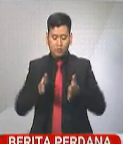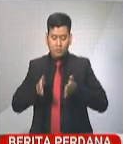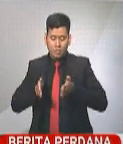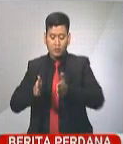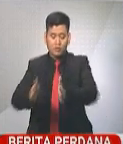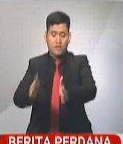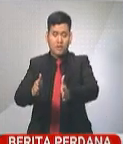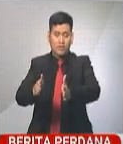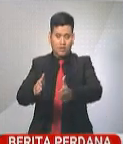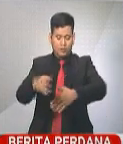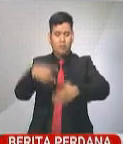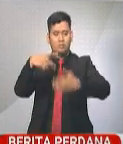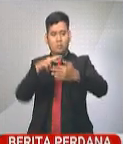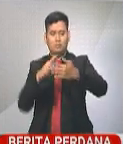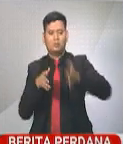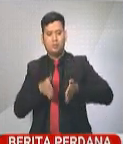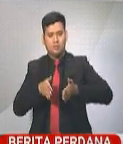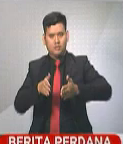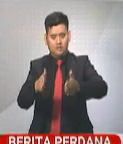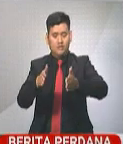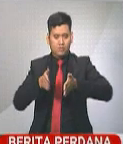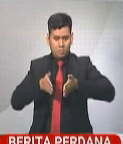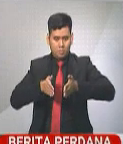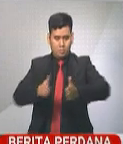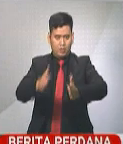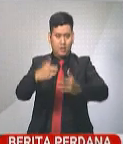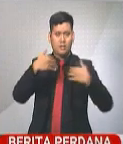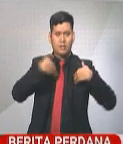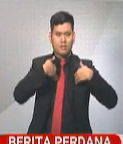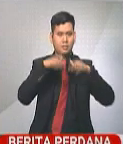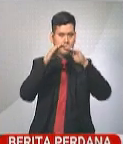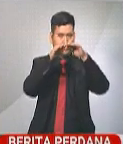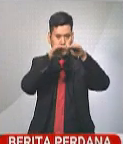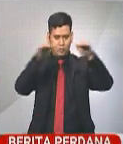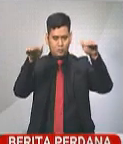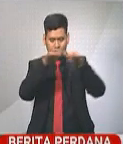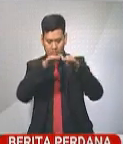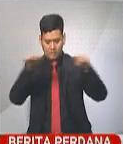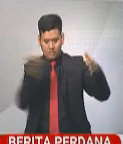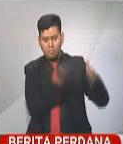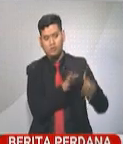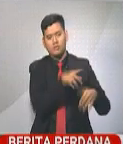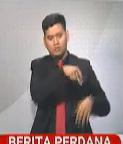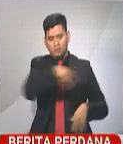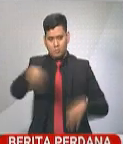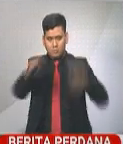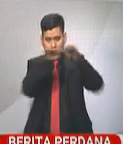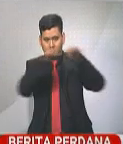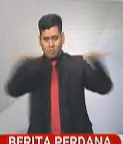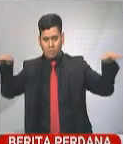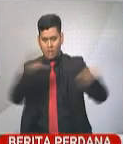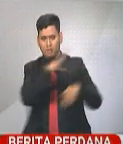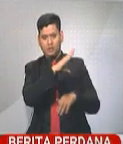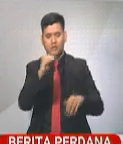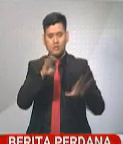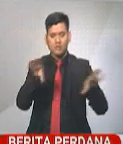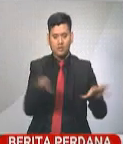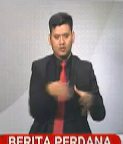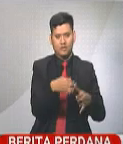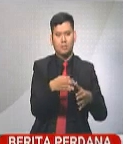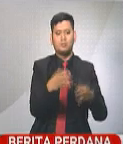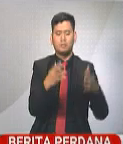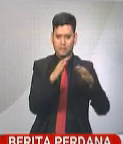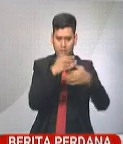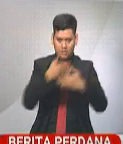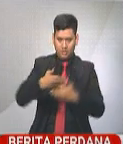kaki berbumbung di Tambak Johor. Ya, laluan tersebut bakal menghubungkan Kompleks Custom, Immigration dan Kuarantin CIQ di